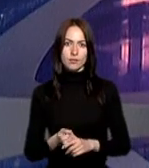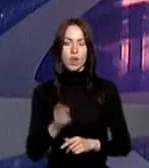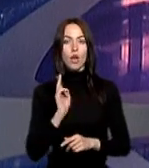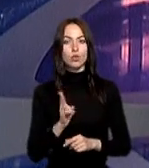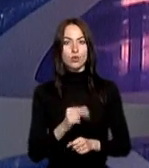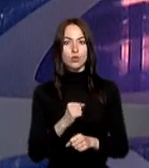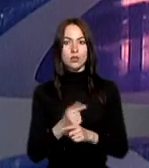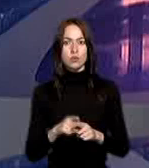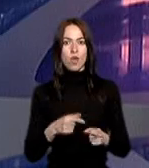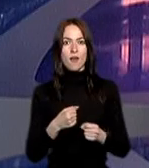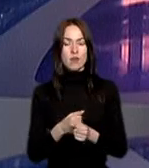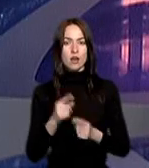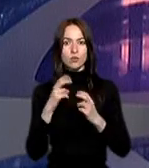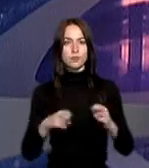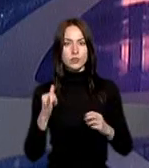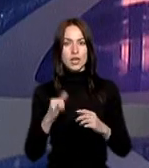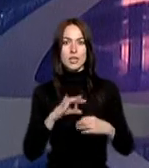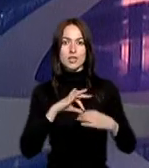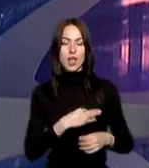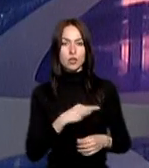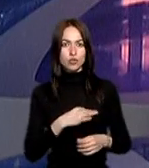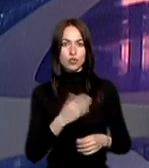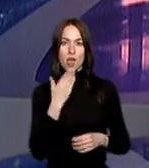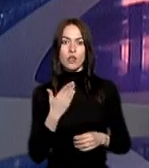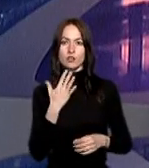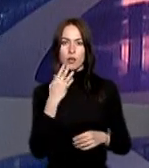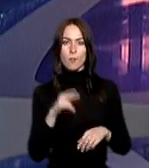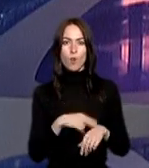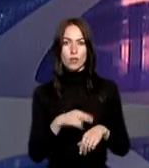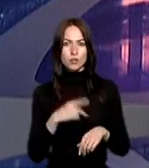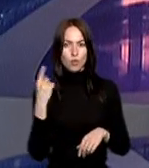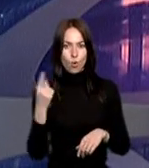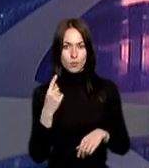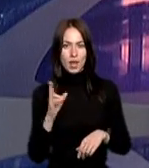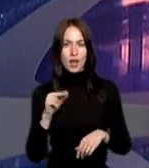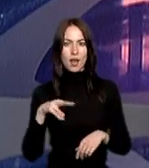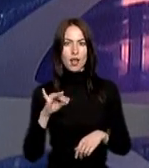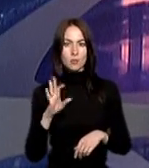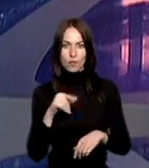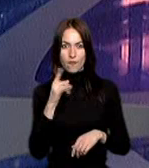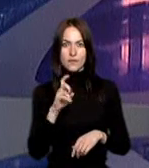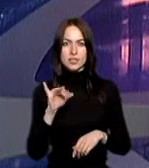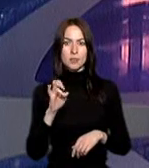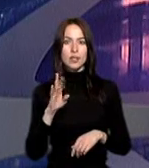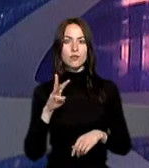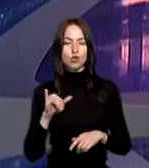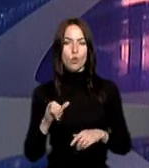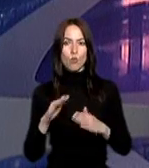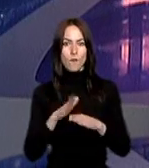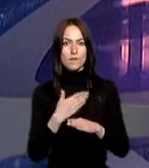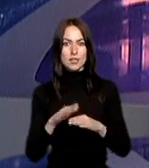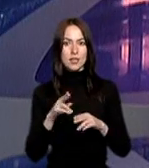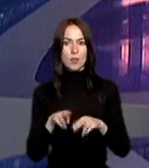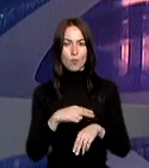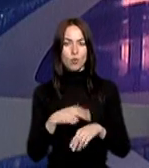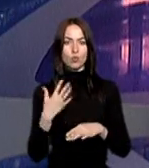Хто спричинив аварію, з'ясовують слідчі. Речниця Нацполіції області Оксана Калмакова говорить, у Зміївському відділі поліції відкрили кримінальне провадження за